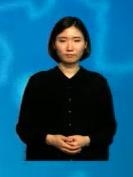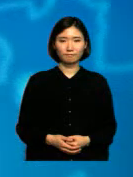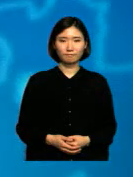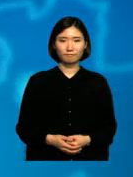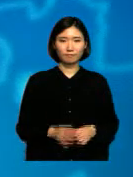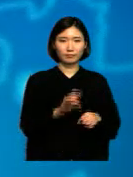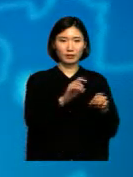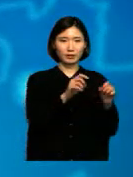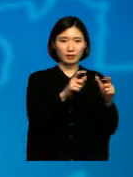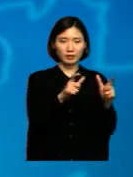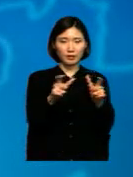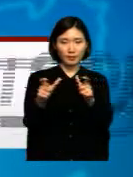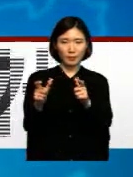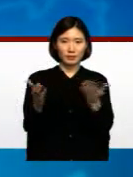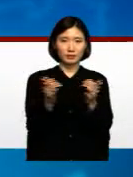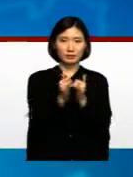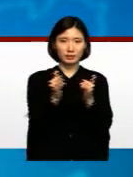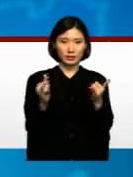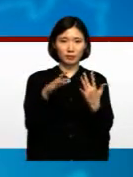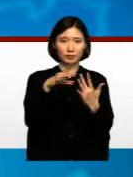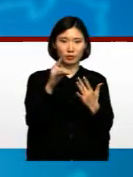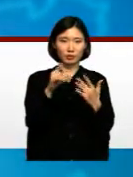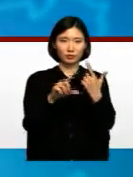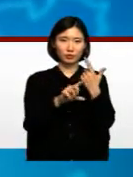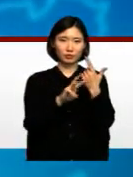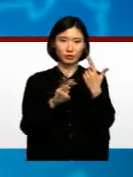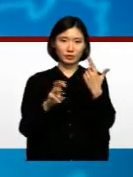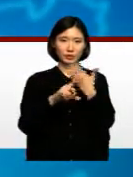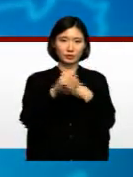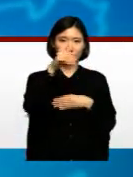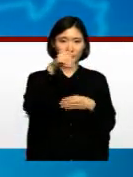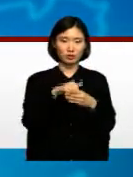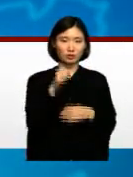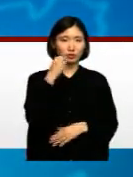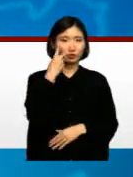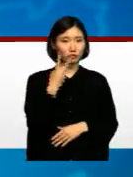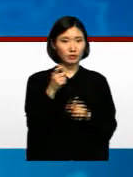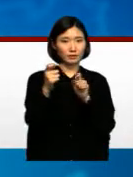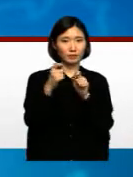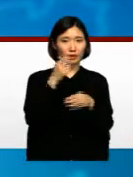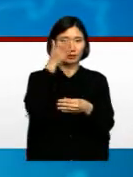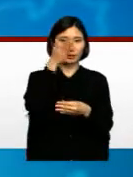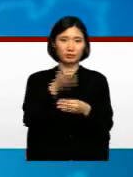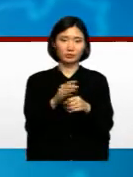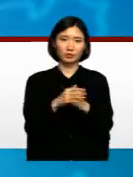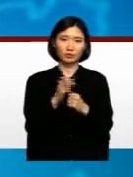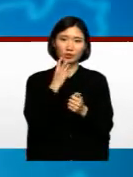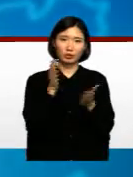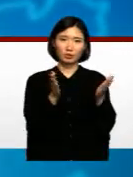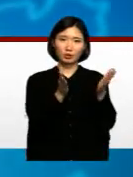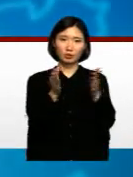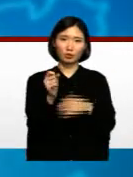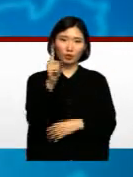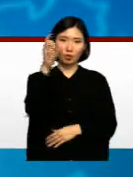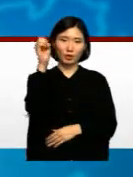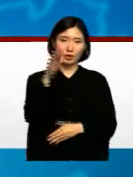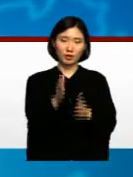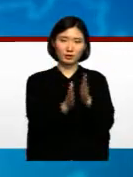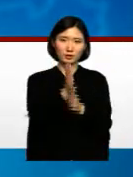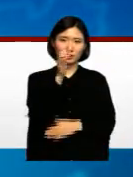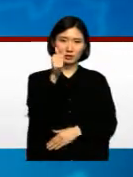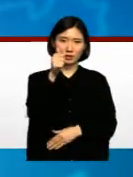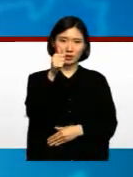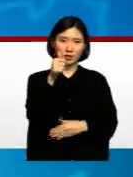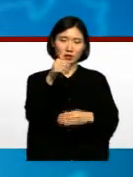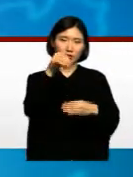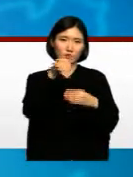각 지역의 일꾼을 뽑는 613 지방선거가 이제 두 달여 앞으로 다가왔습니다 경기도 고양시장 선거에는 어떤